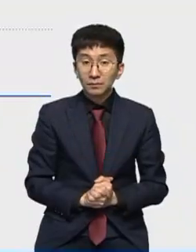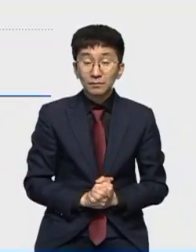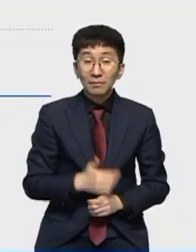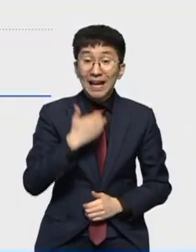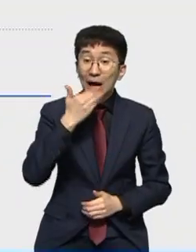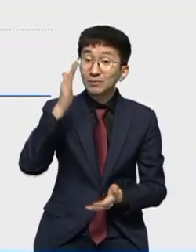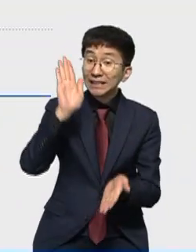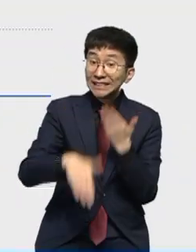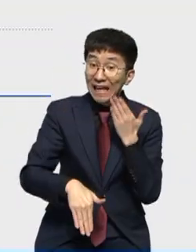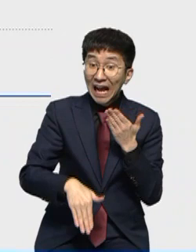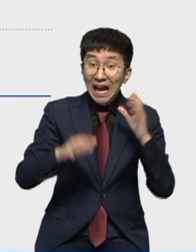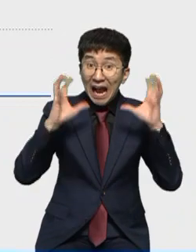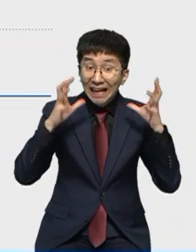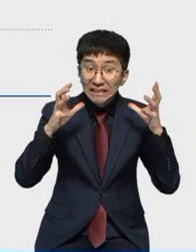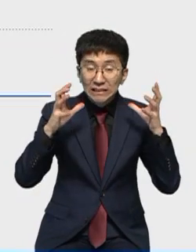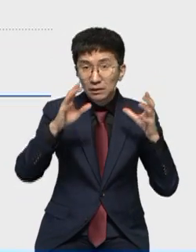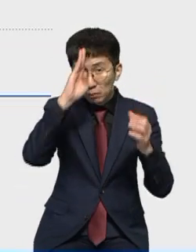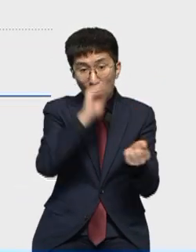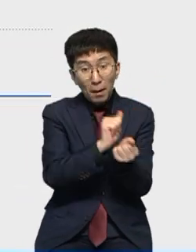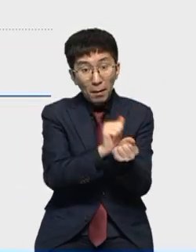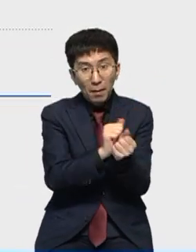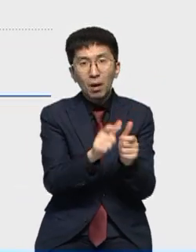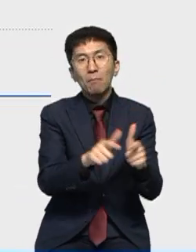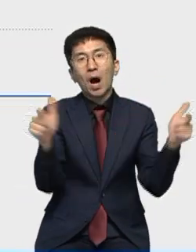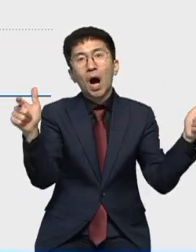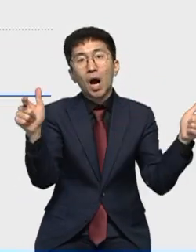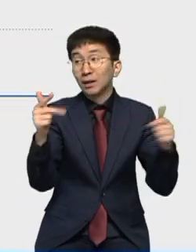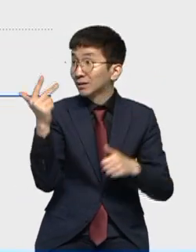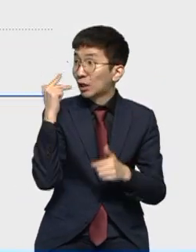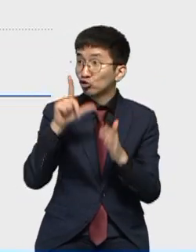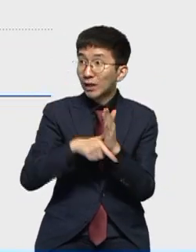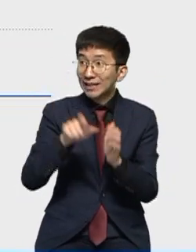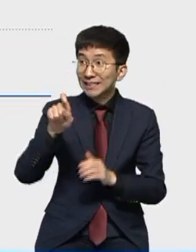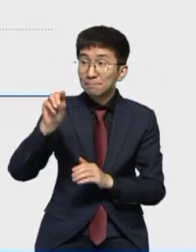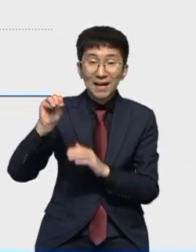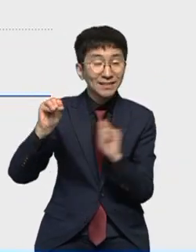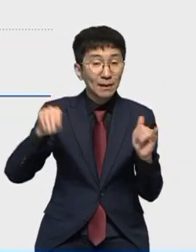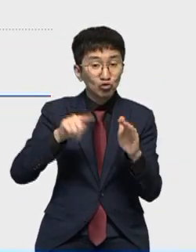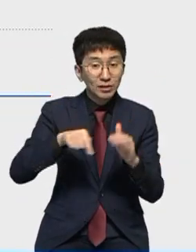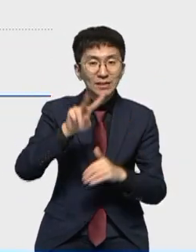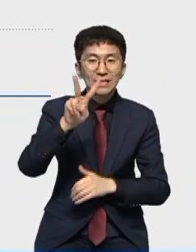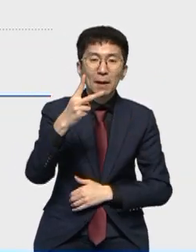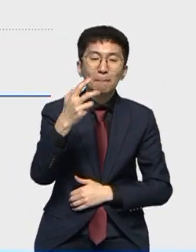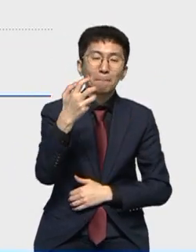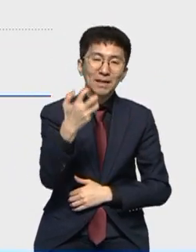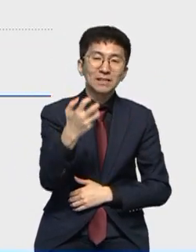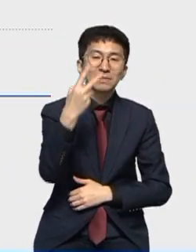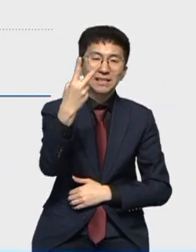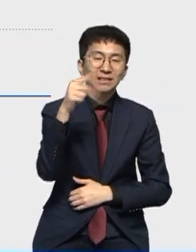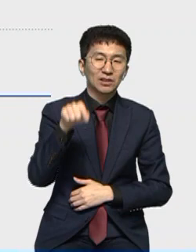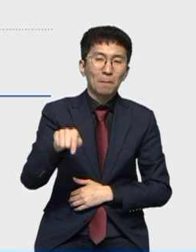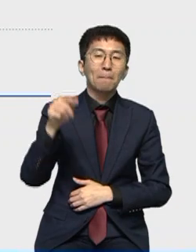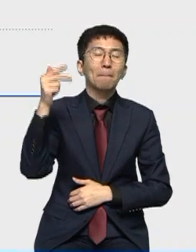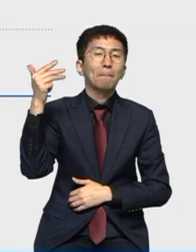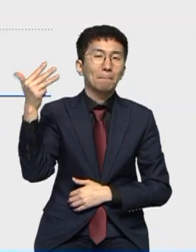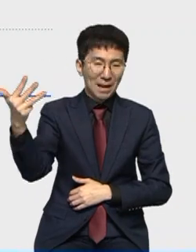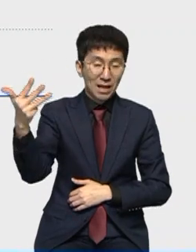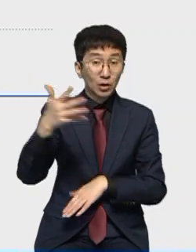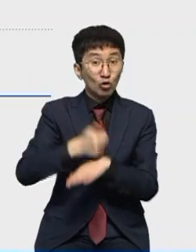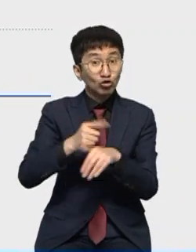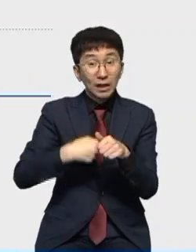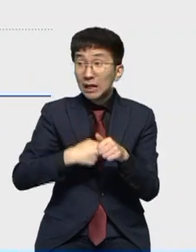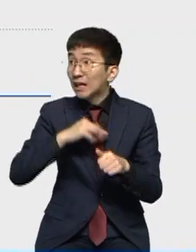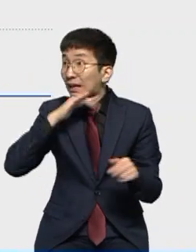이하의 확진자는 점차 증가해 지난주 인구 10만 명당 282.8명으로 전 연령대에서